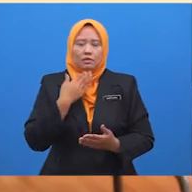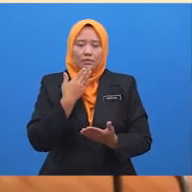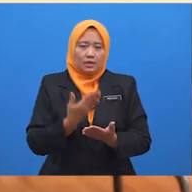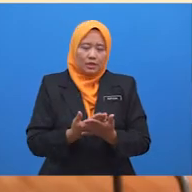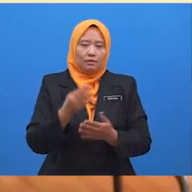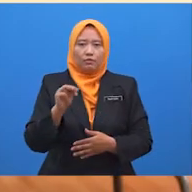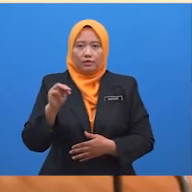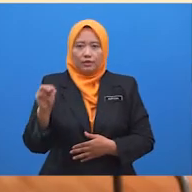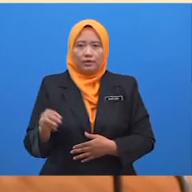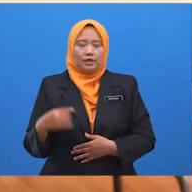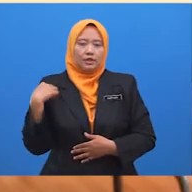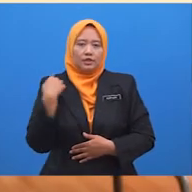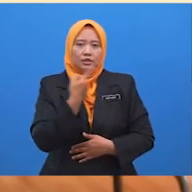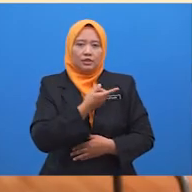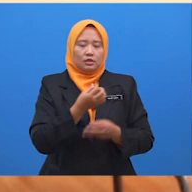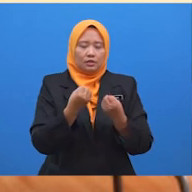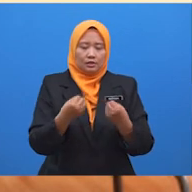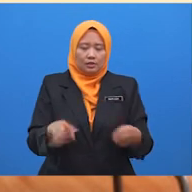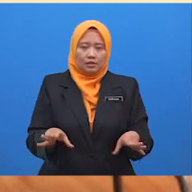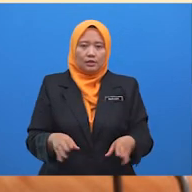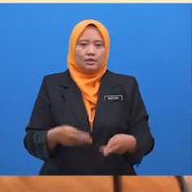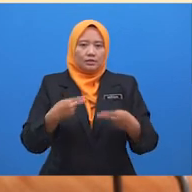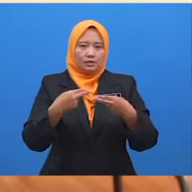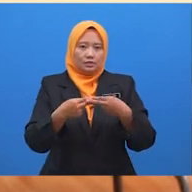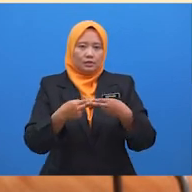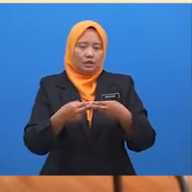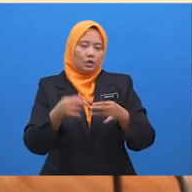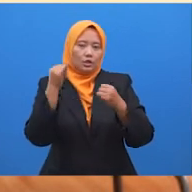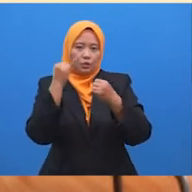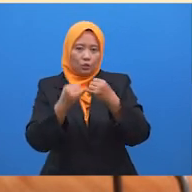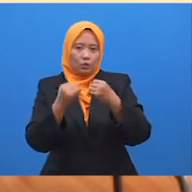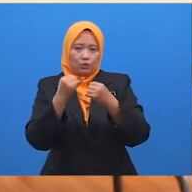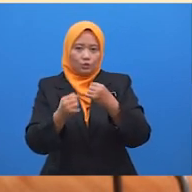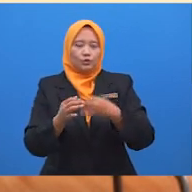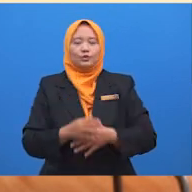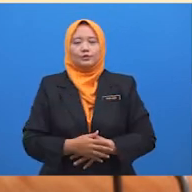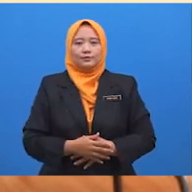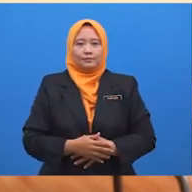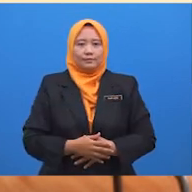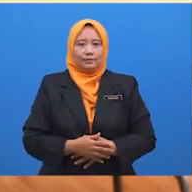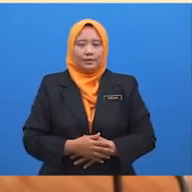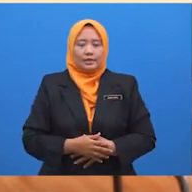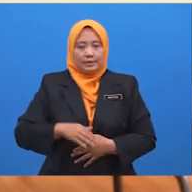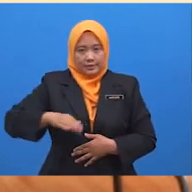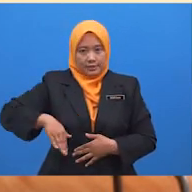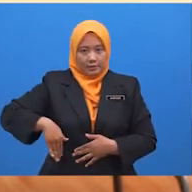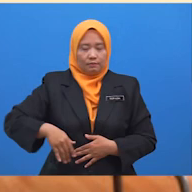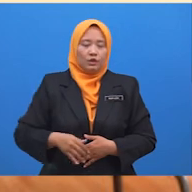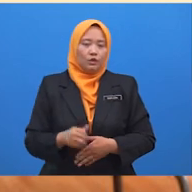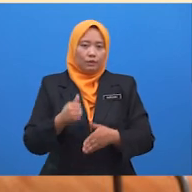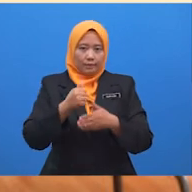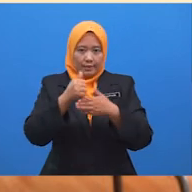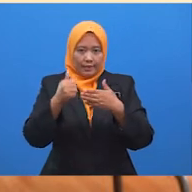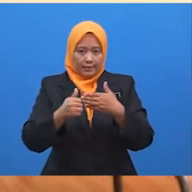Baiklah murid-murid, kita telah sampai ke penghujung pembelajaran. Sebelum